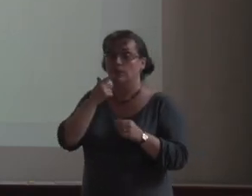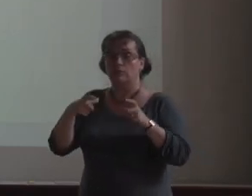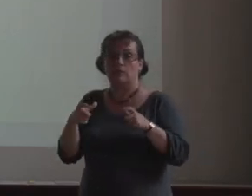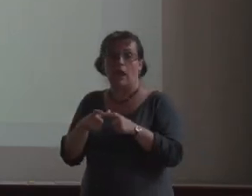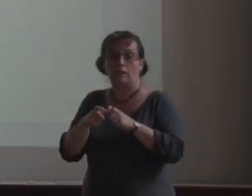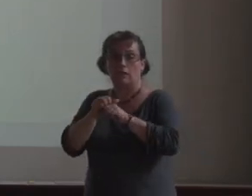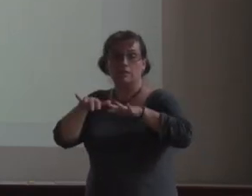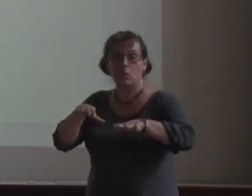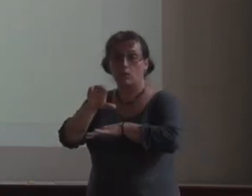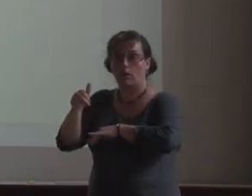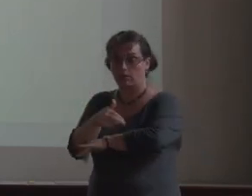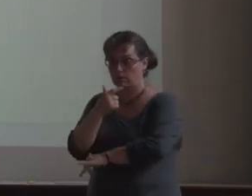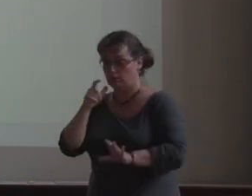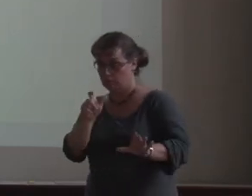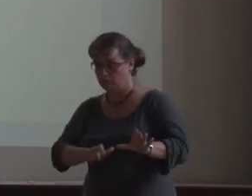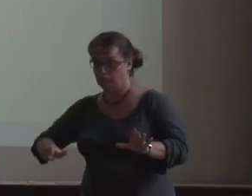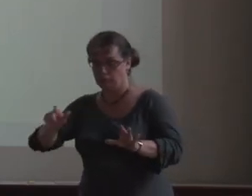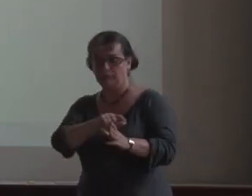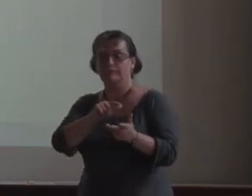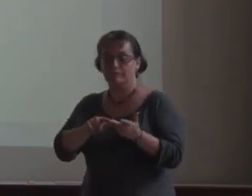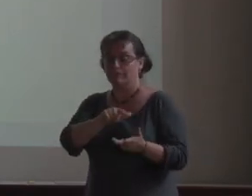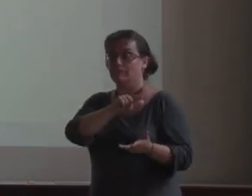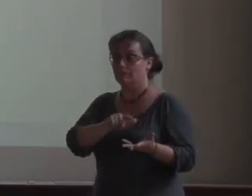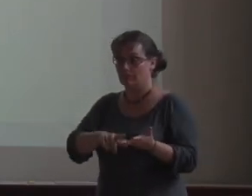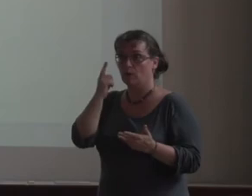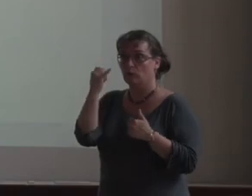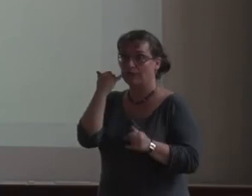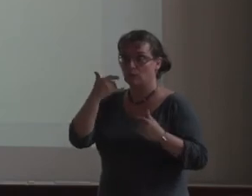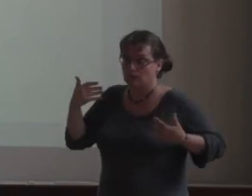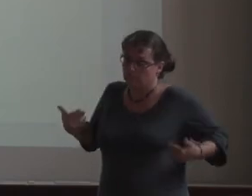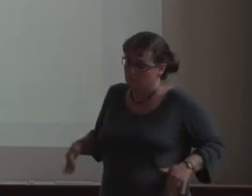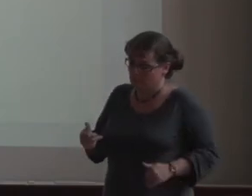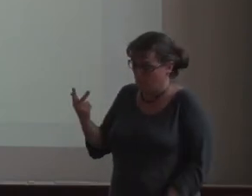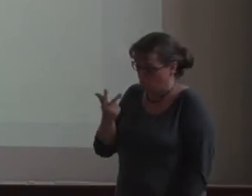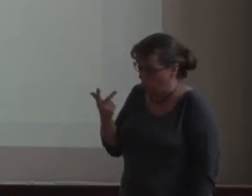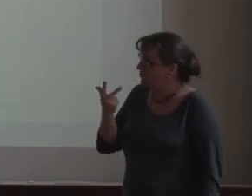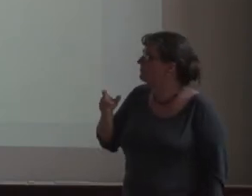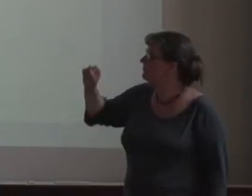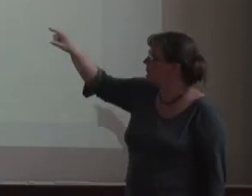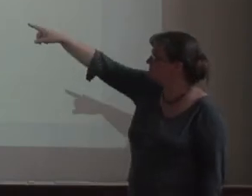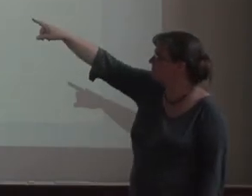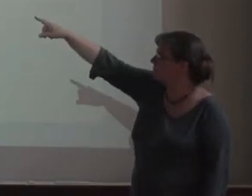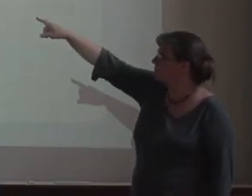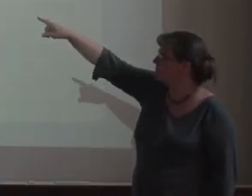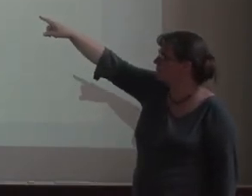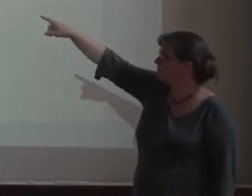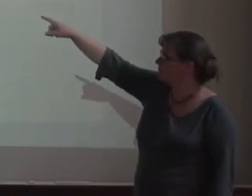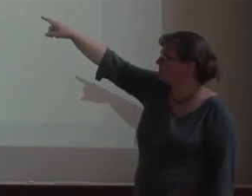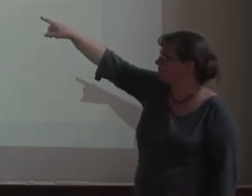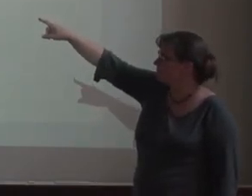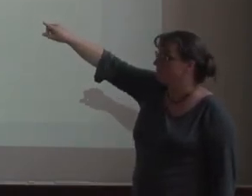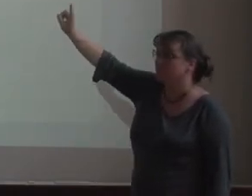sur notre boîtier. La téléphonie, alors là c'est triple combo, GPIO, port série et un autre type de port qui